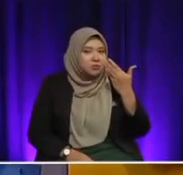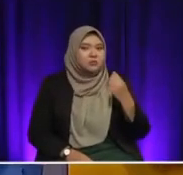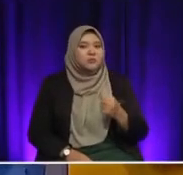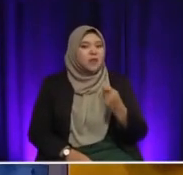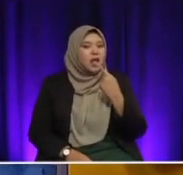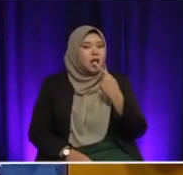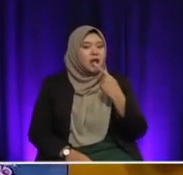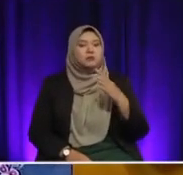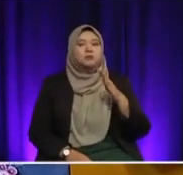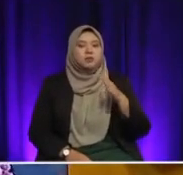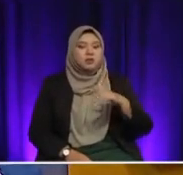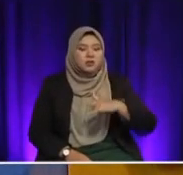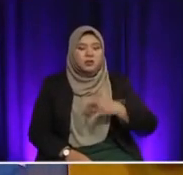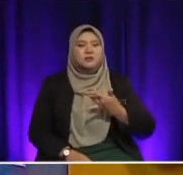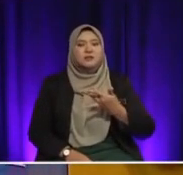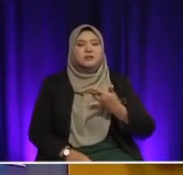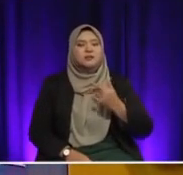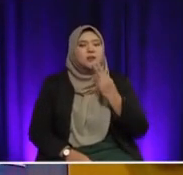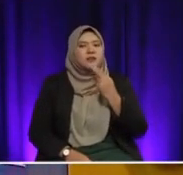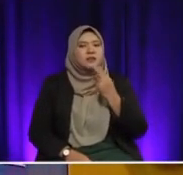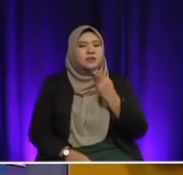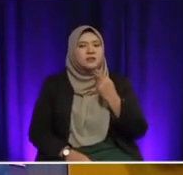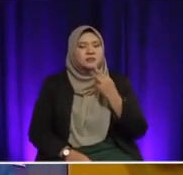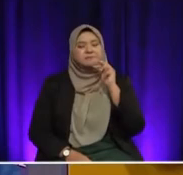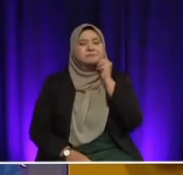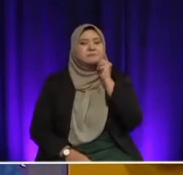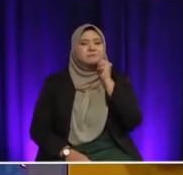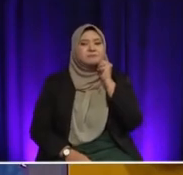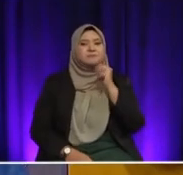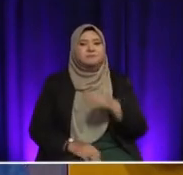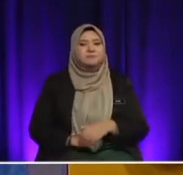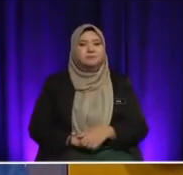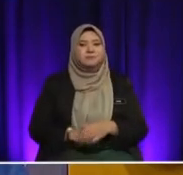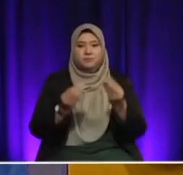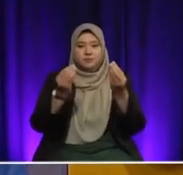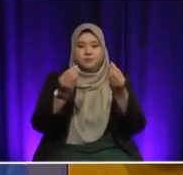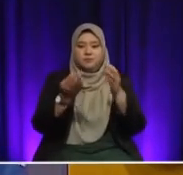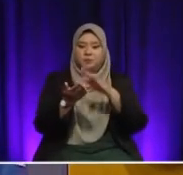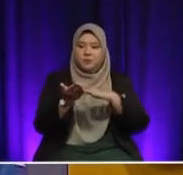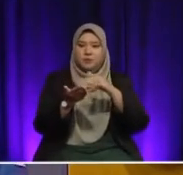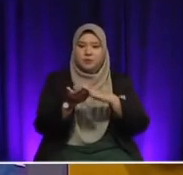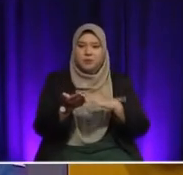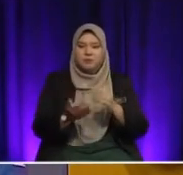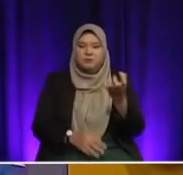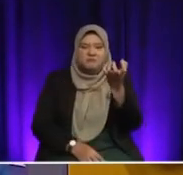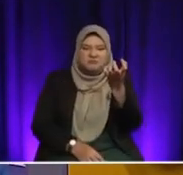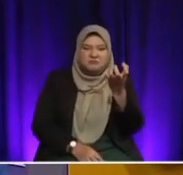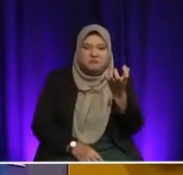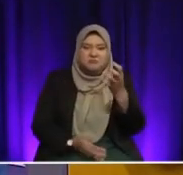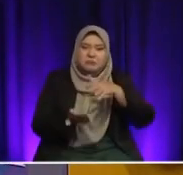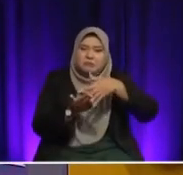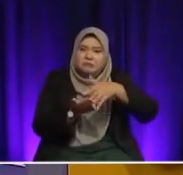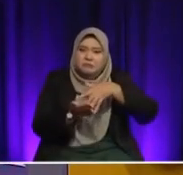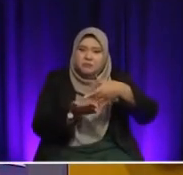Okey, ini adalah contoh penilaian kualiti ataupun yang positif, yang dikehendaki masa kita